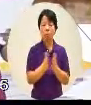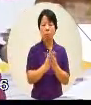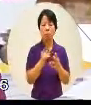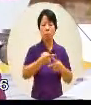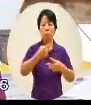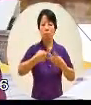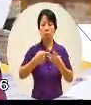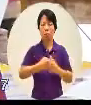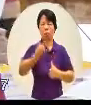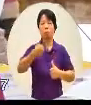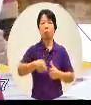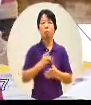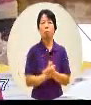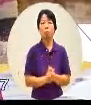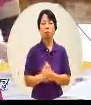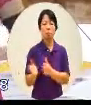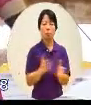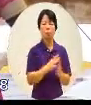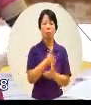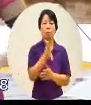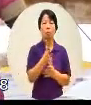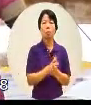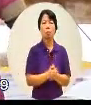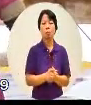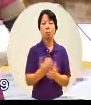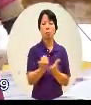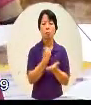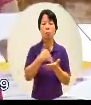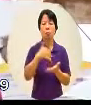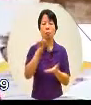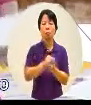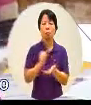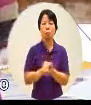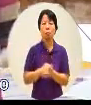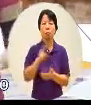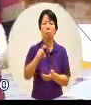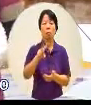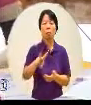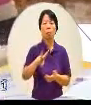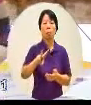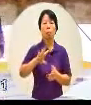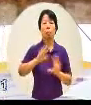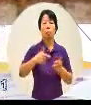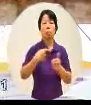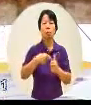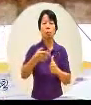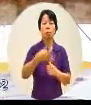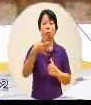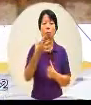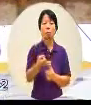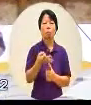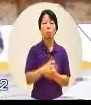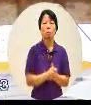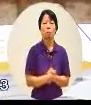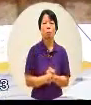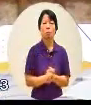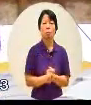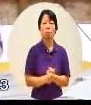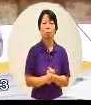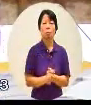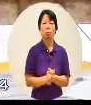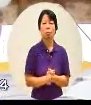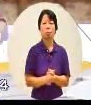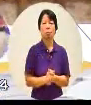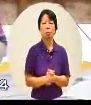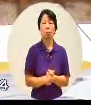来，我想问哦，这个我们编多少钱在做这个十二年国教？编多少医生在做十二年国